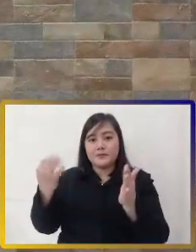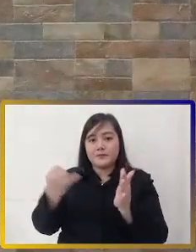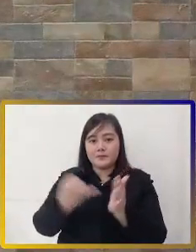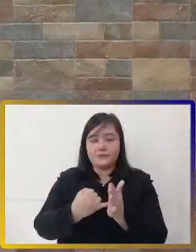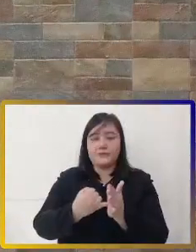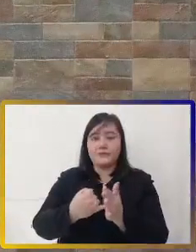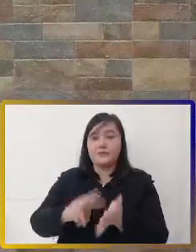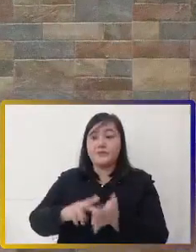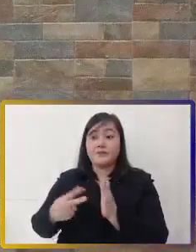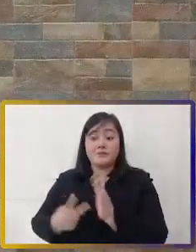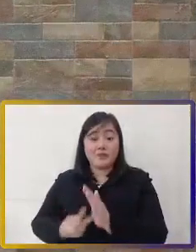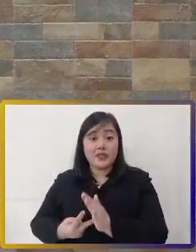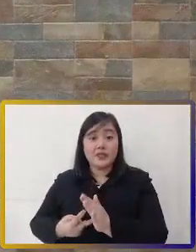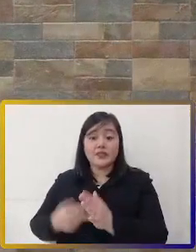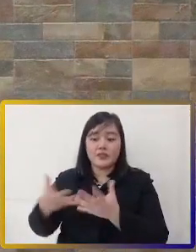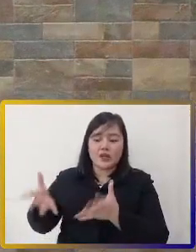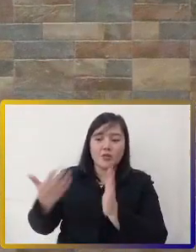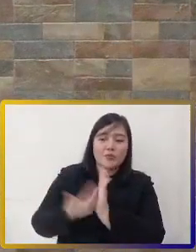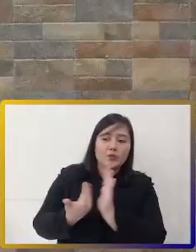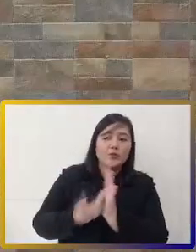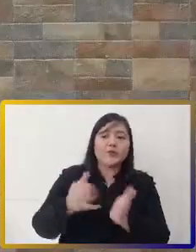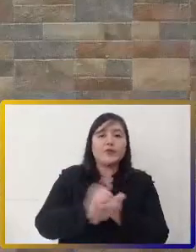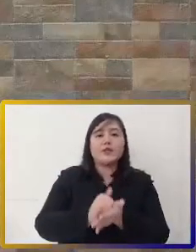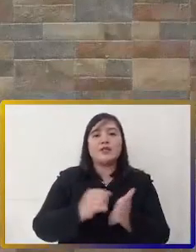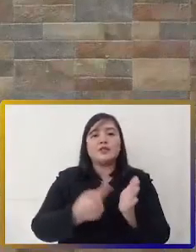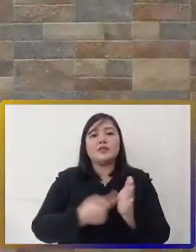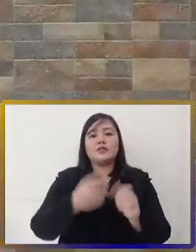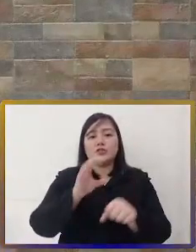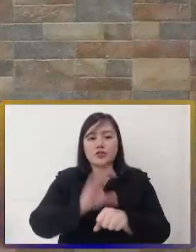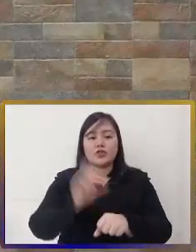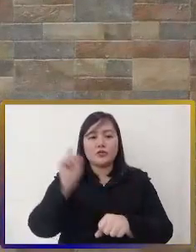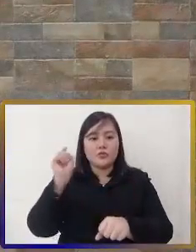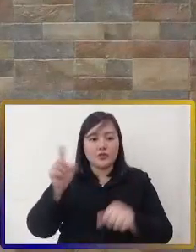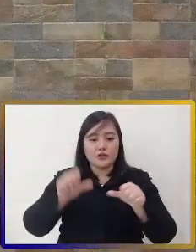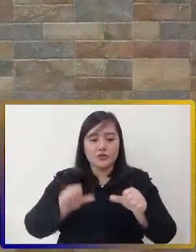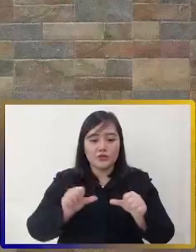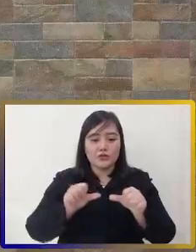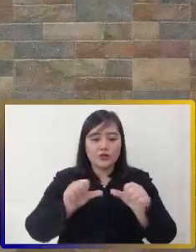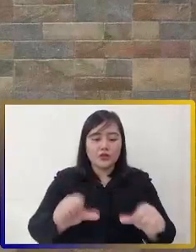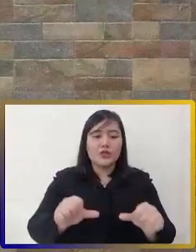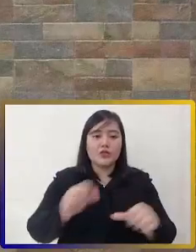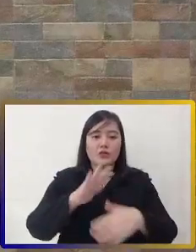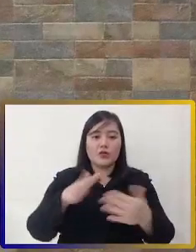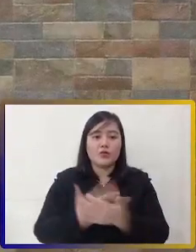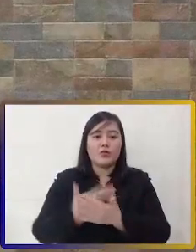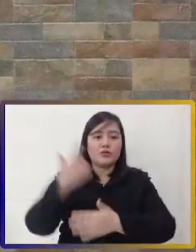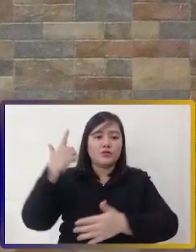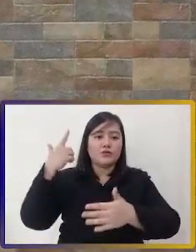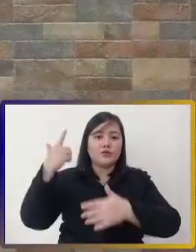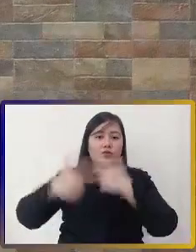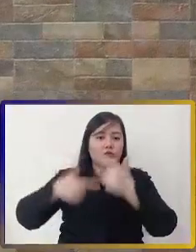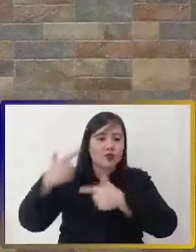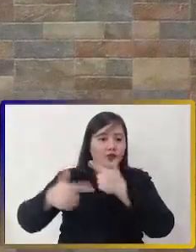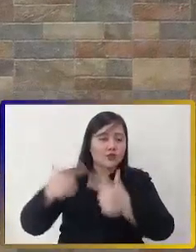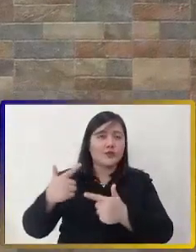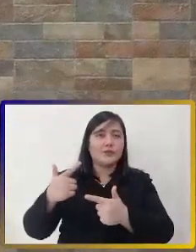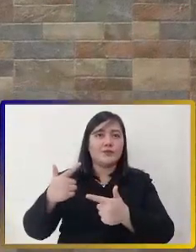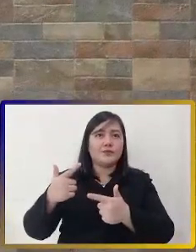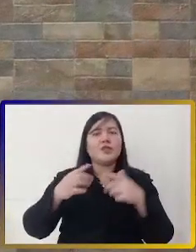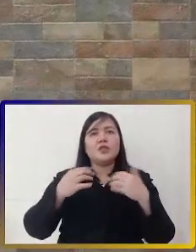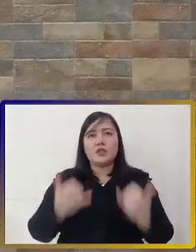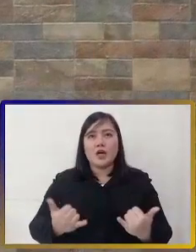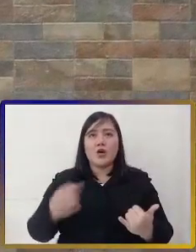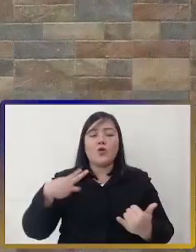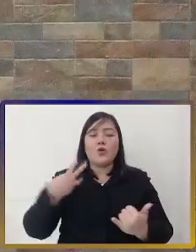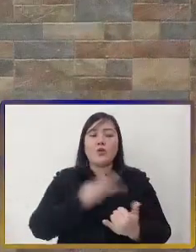mga kapatid, sa pag-apply po natin netong dalawang scriptural historical test na pinakita